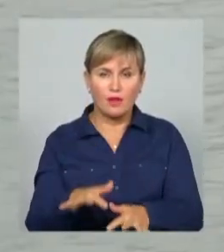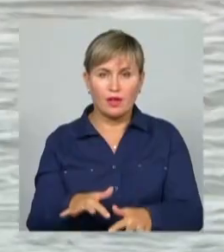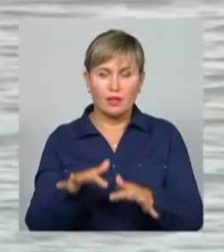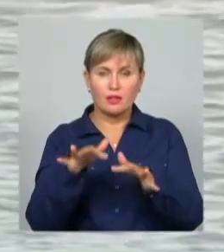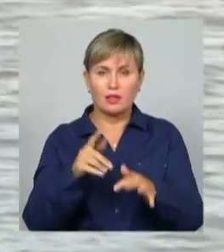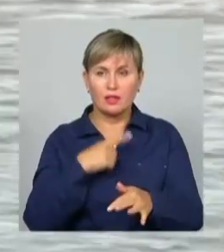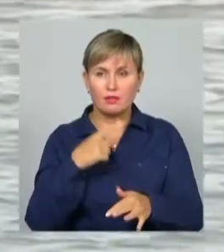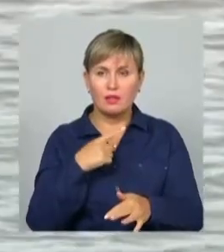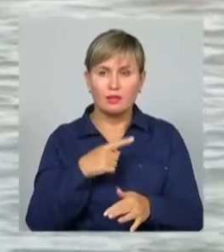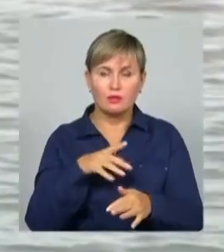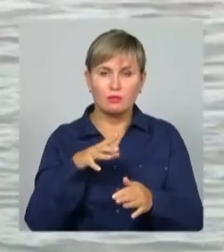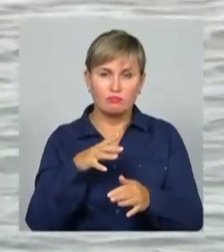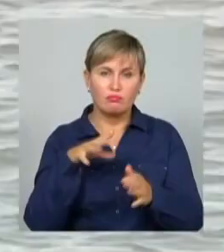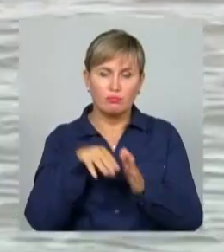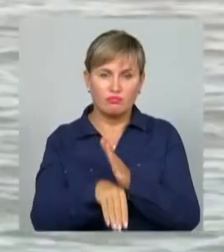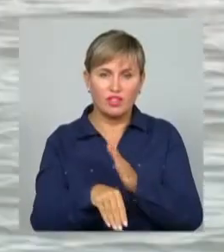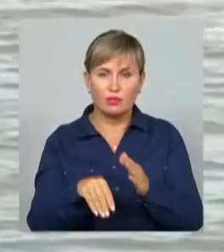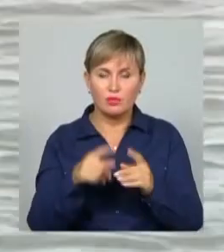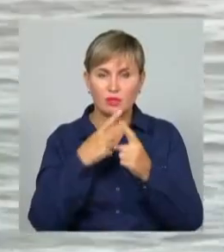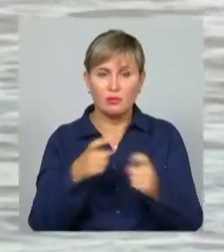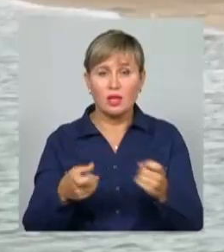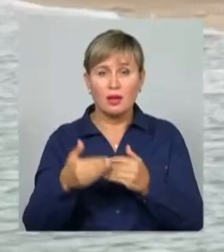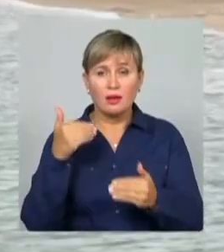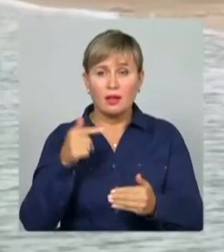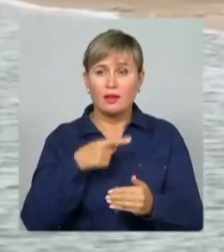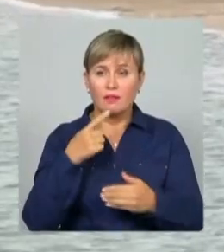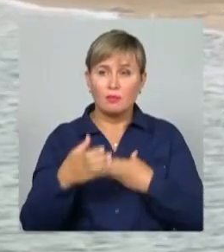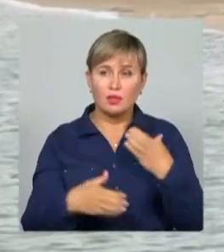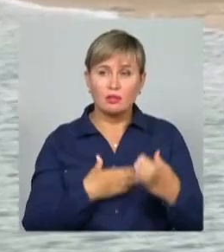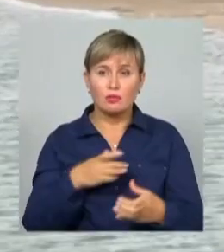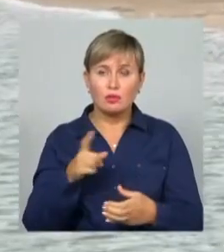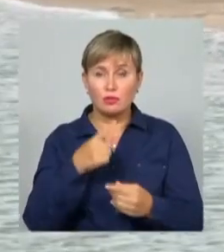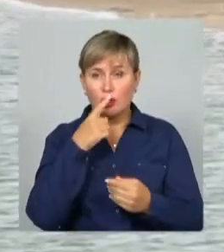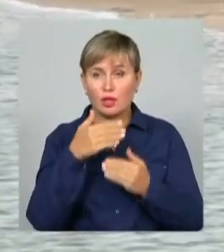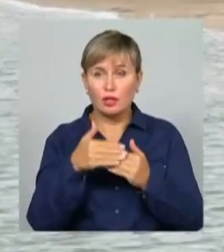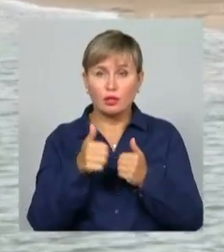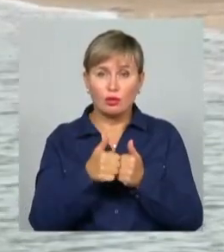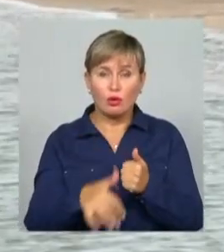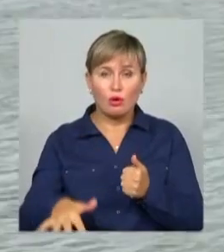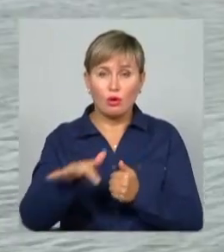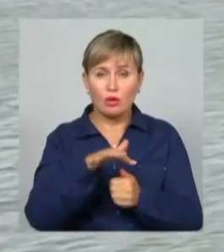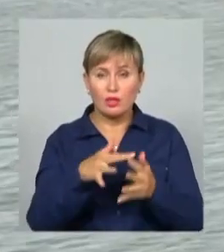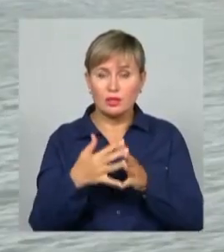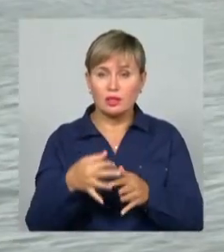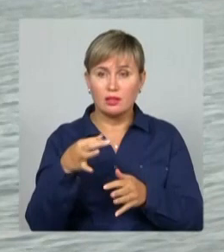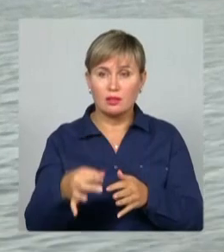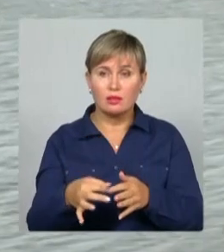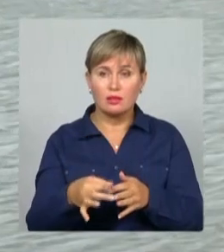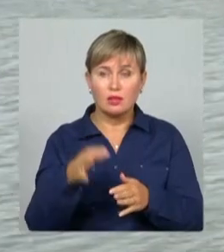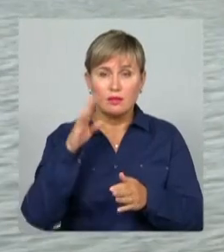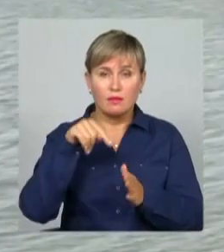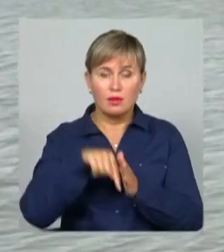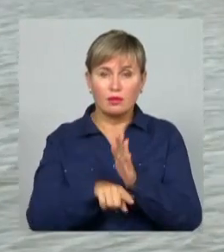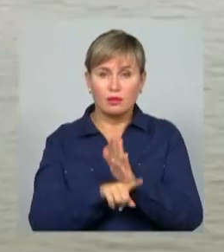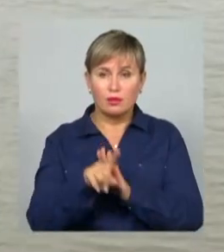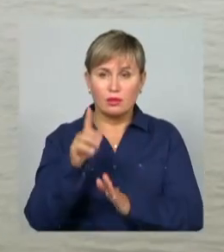Поспешили успокоить в профильном ведомстве. Напомню, ранее экологи забили тревогу. Неподалеку от города, в районе села Алмалы, дно реки